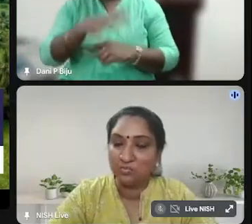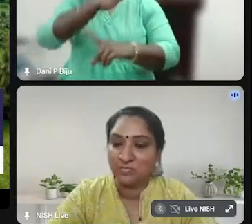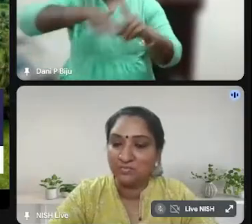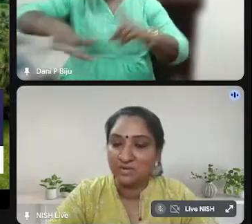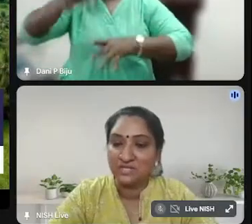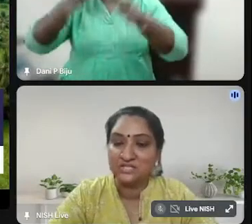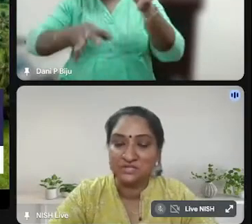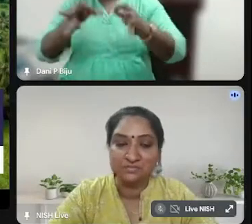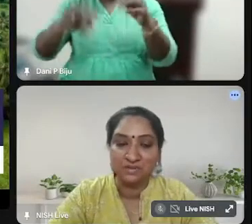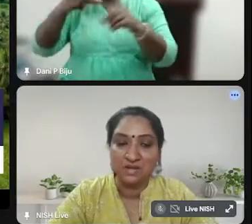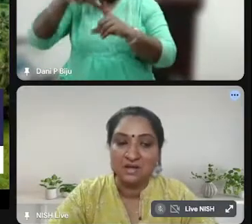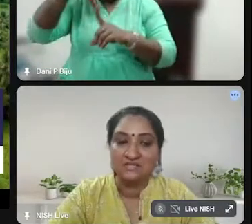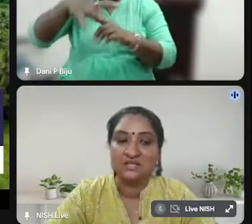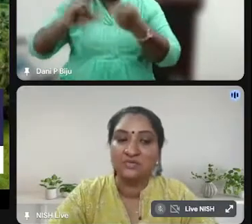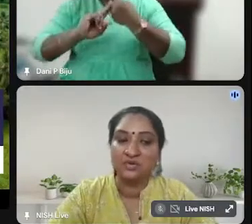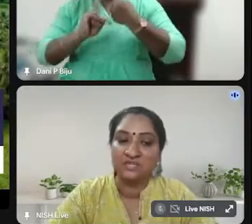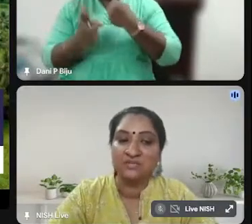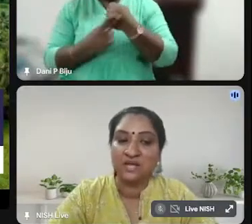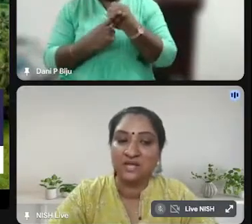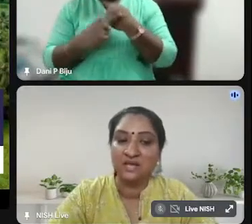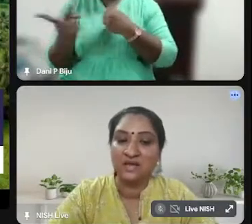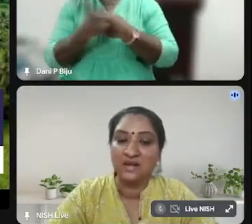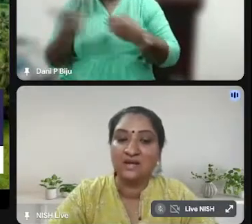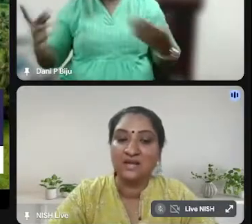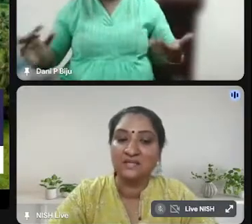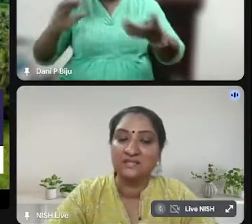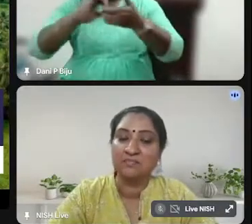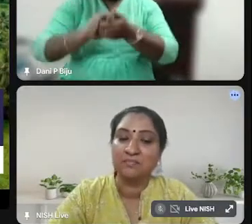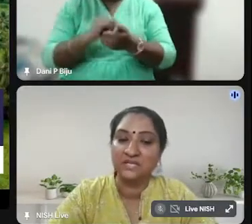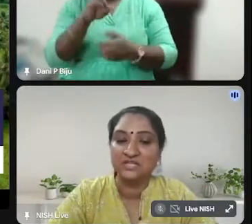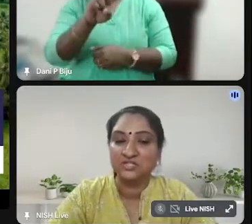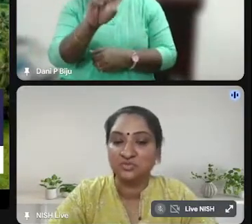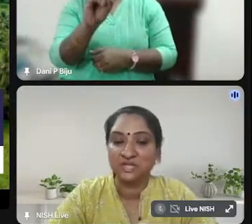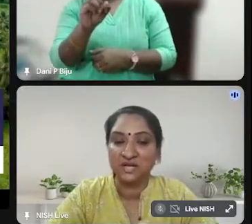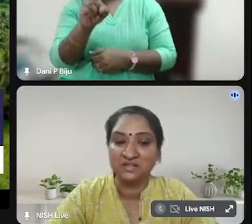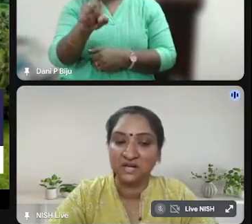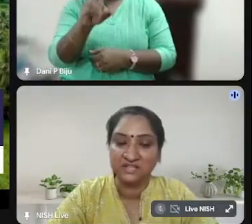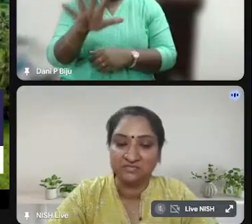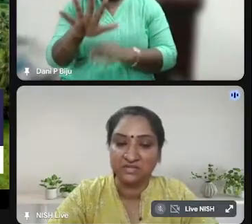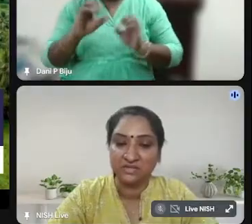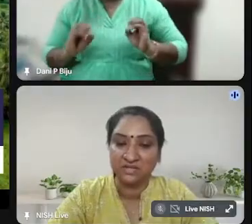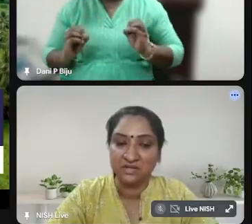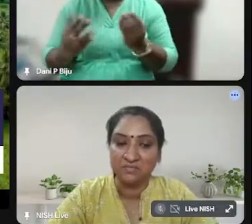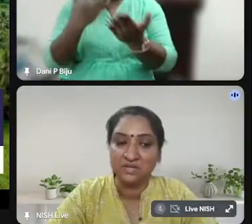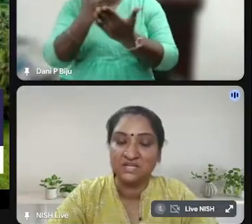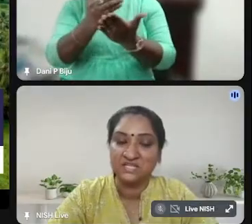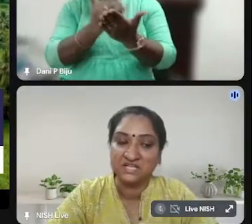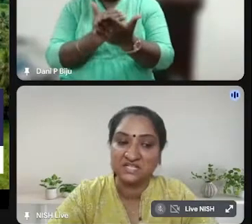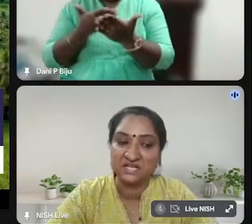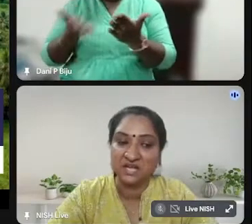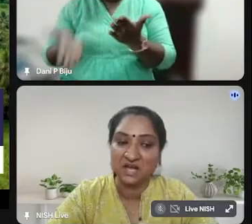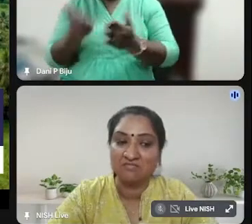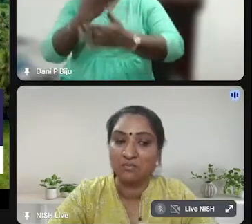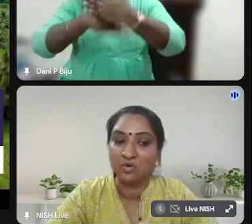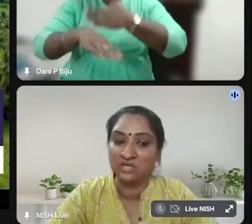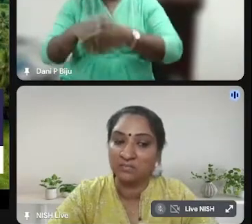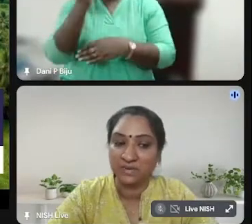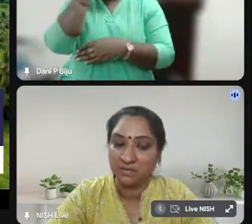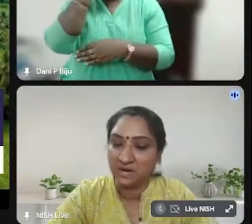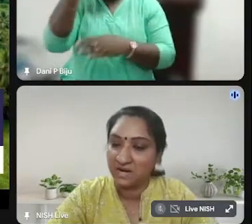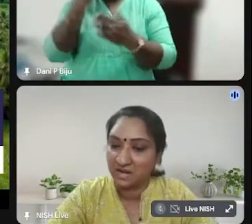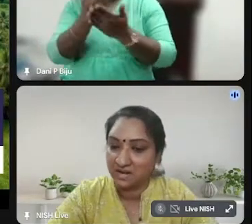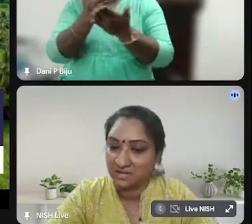സാമൂഹ്യനീതി വകുപ്പും നിഷും സംയുക്തമായി 2015 മുതൽ നടത്തിവരുന്ന ഭിന്നശേഷി